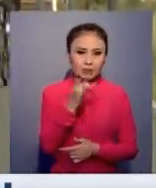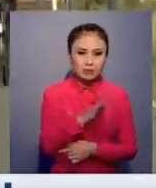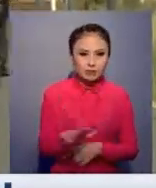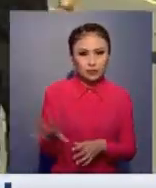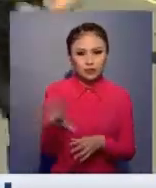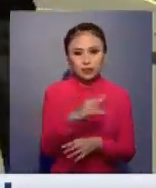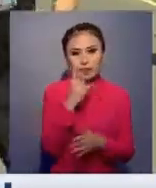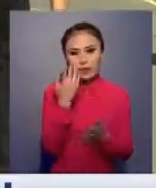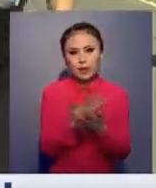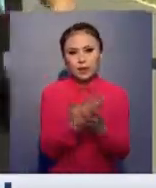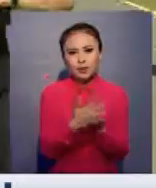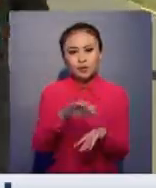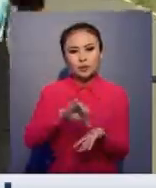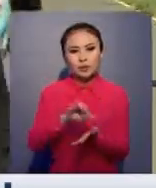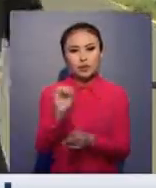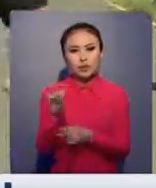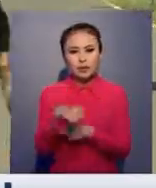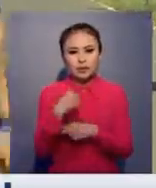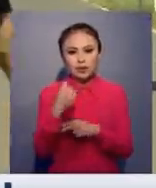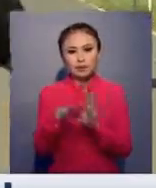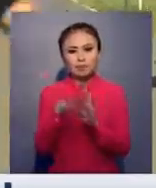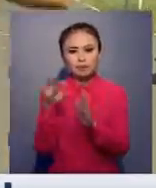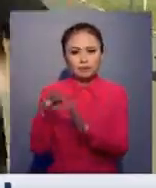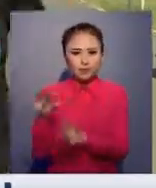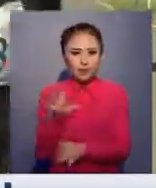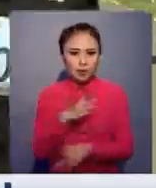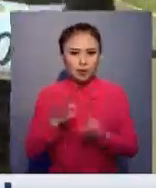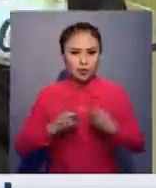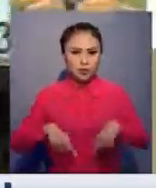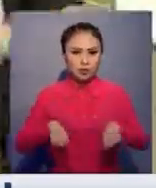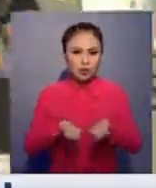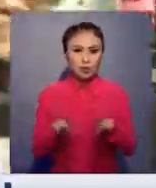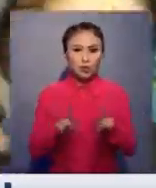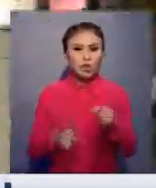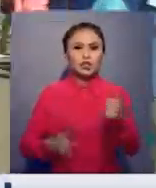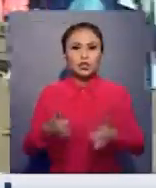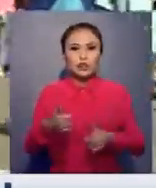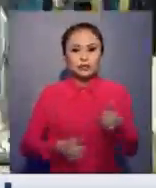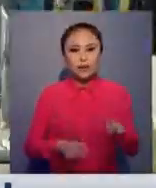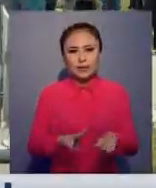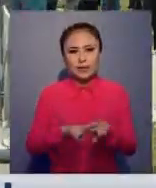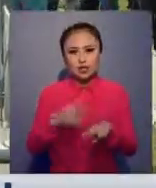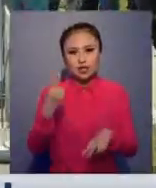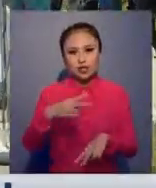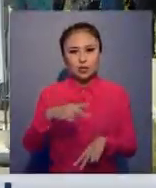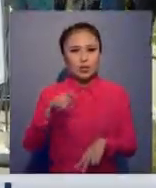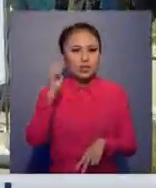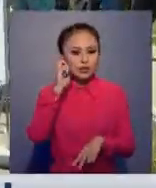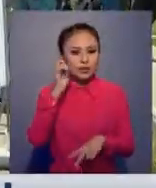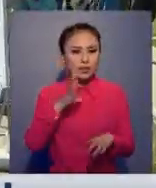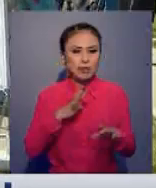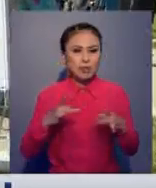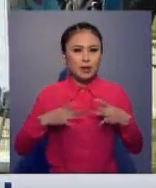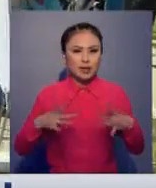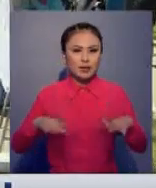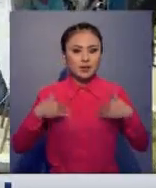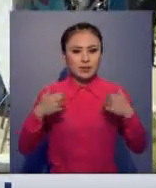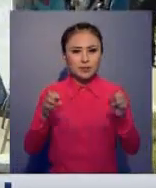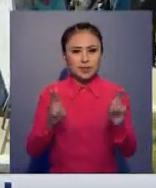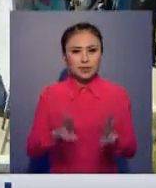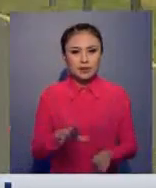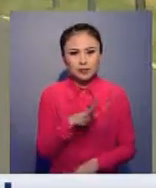анасы және баласының ортақ көрсеткіші бойынша жеңімпаздар анықталды. Ұйымдастырушылар бұл жарысты Астананың 20 жылдығына арнадық